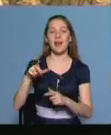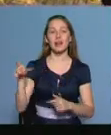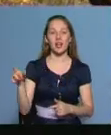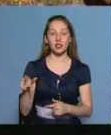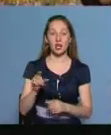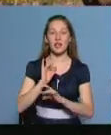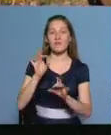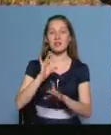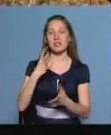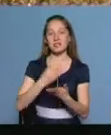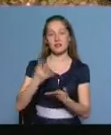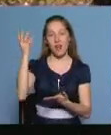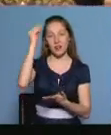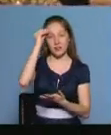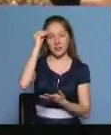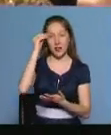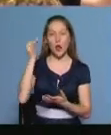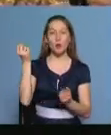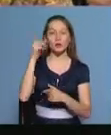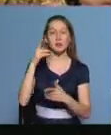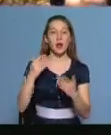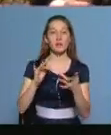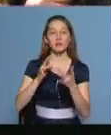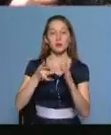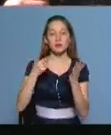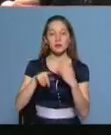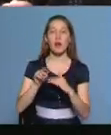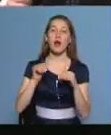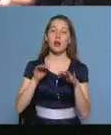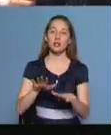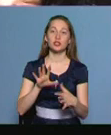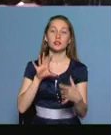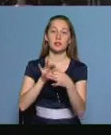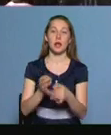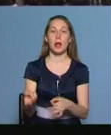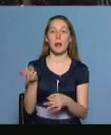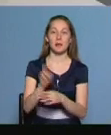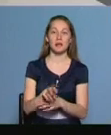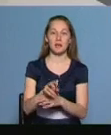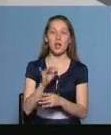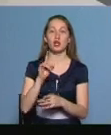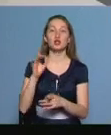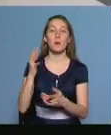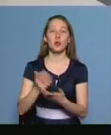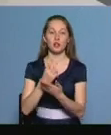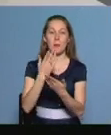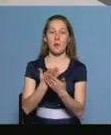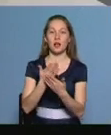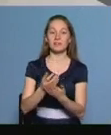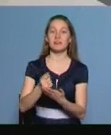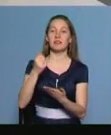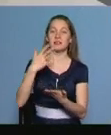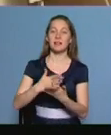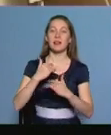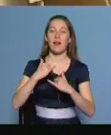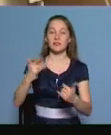по обустройству. О мероприятии узнала из новостей. В соцсетях вступила в профильную группу и пришла. Что получилось, показывают в Центре развития городской